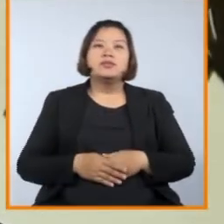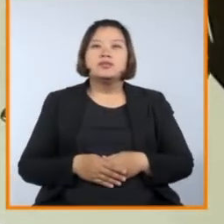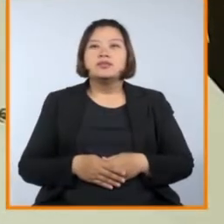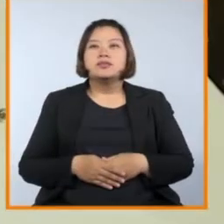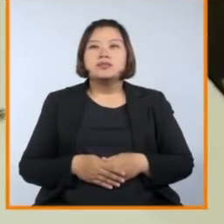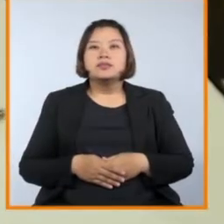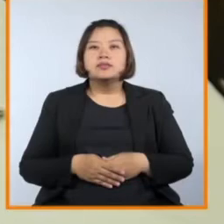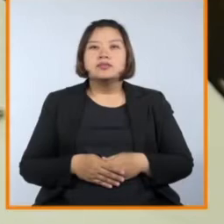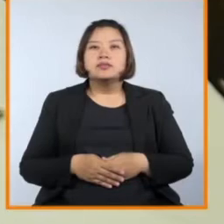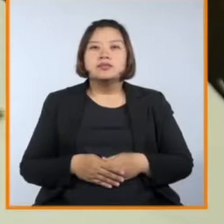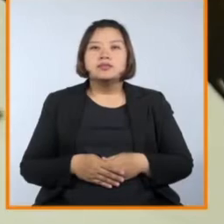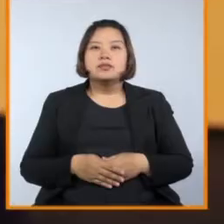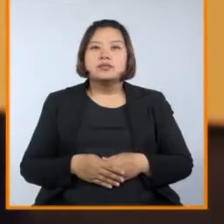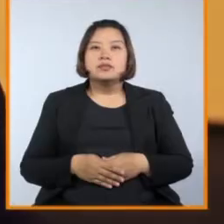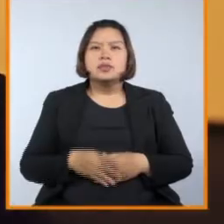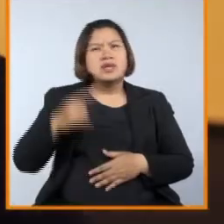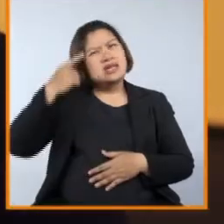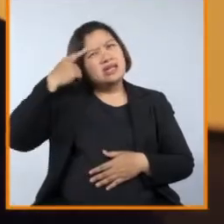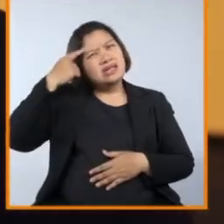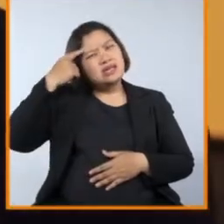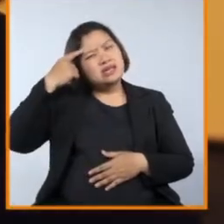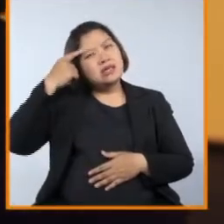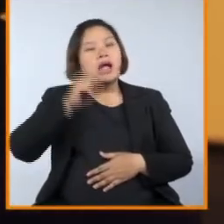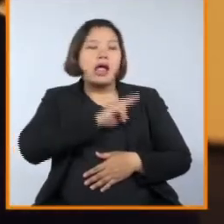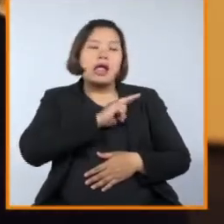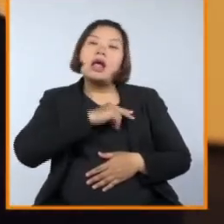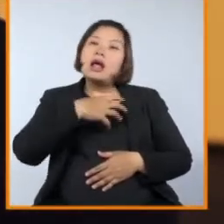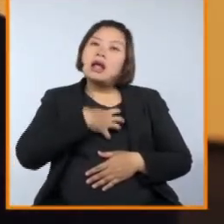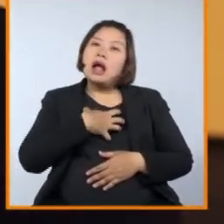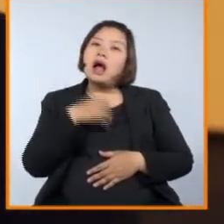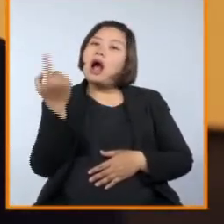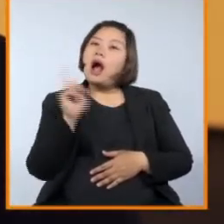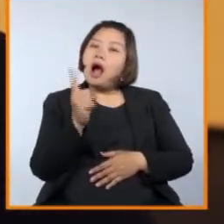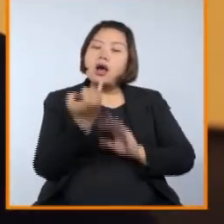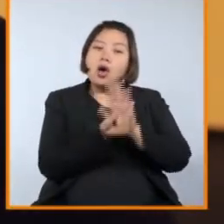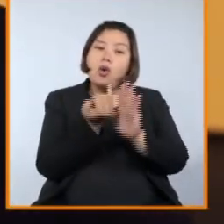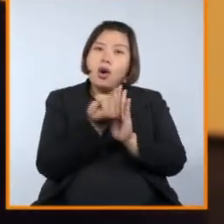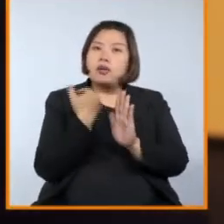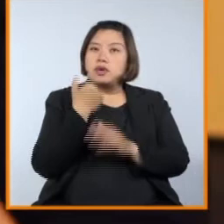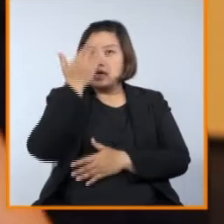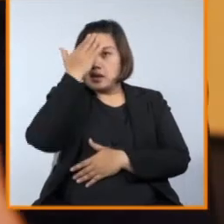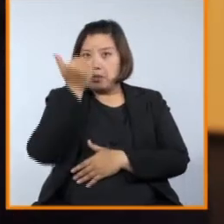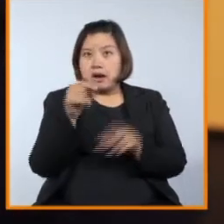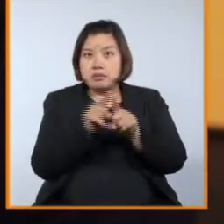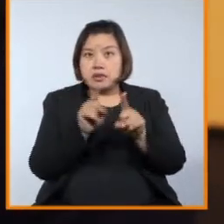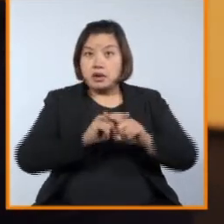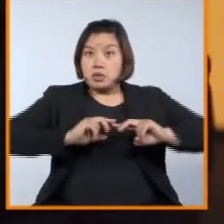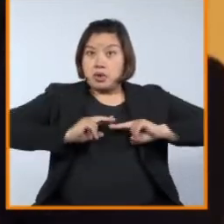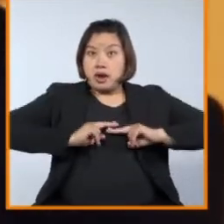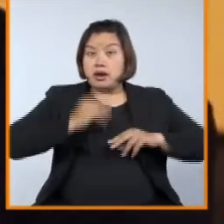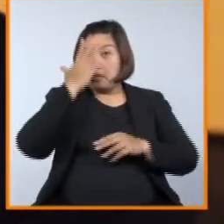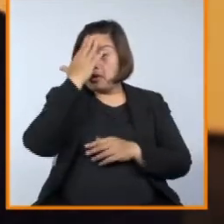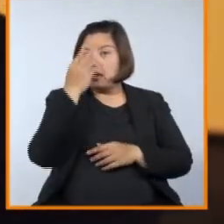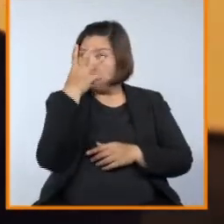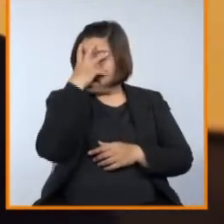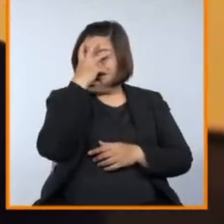ก่อนอื่นเลยนะคะก็ต้องหาแรงบันดาลใจก่อนว่าเราเนี่ยอยากจะวาดอะไรซึ่งก็มีคนทักพี่บอกว่าเนี่ยเรามีลักษณะหน้าที่ค่อนข้างจะเด่นตรงหน้